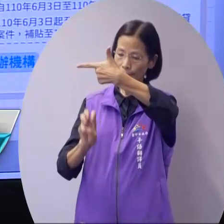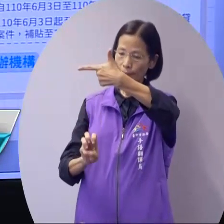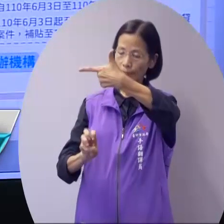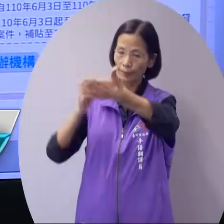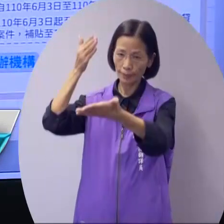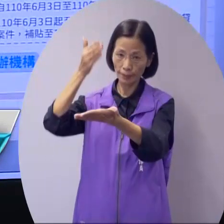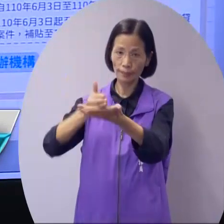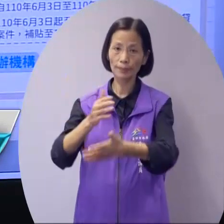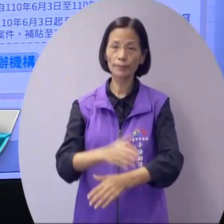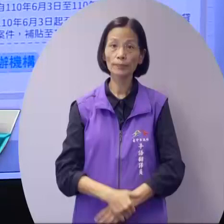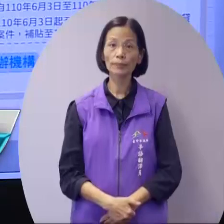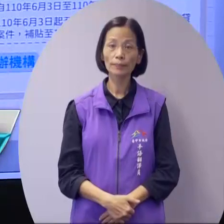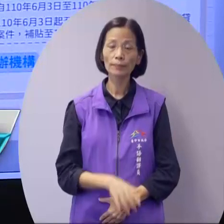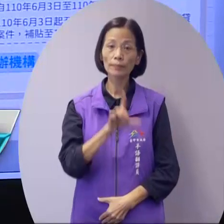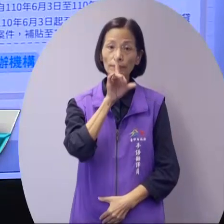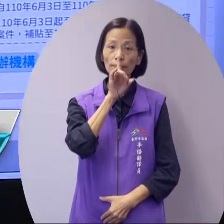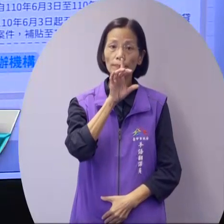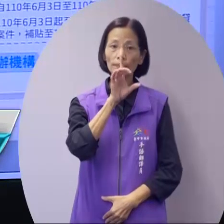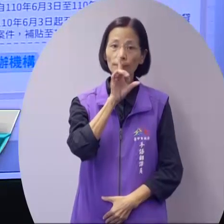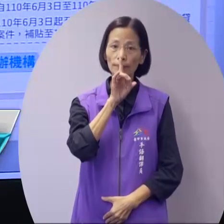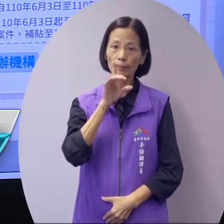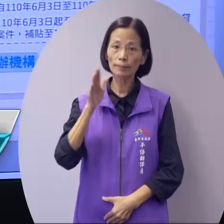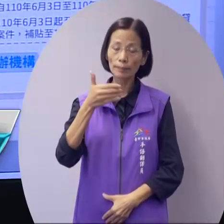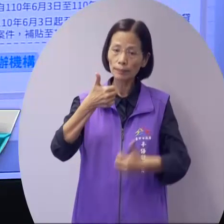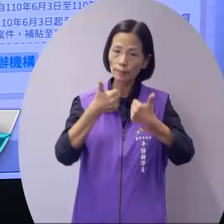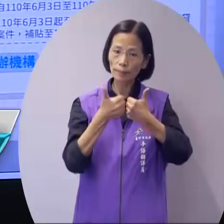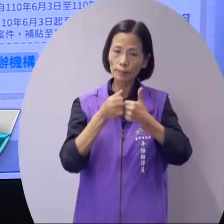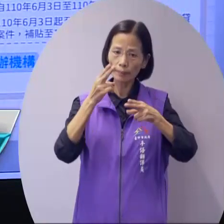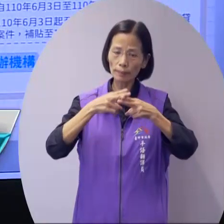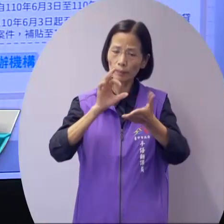2014年6月30号为止。因为台中区议会没